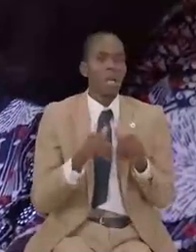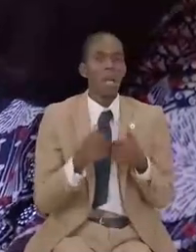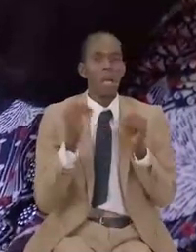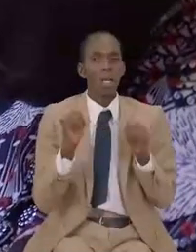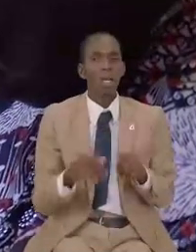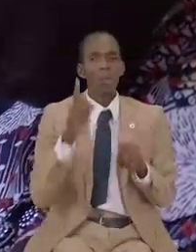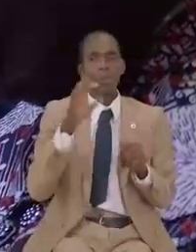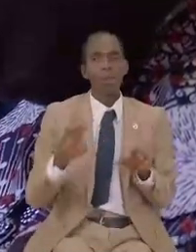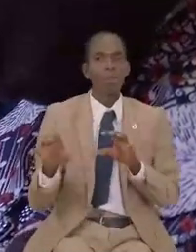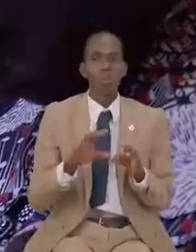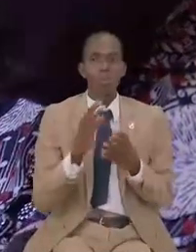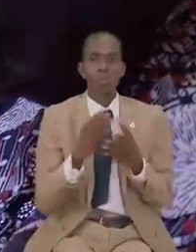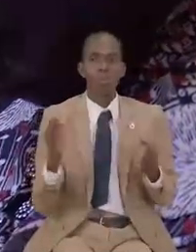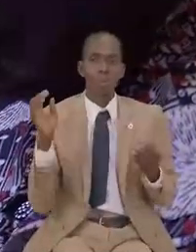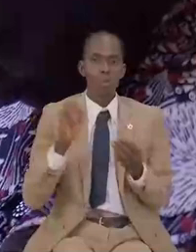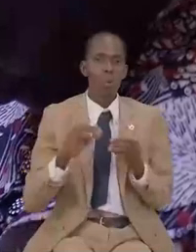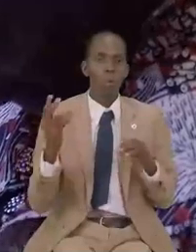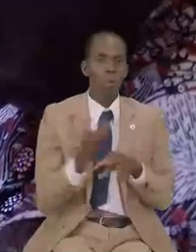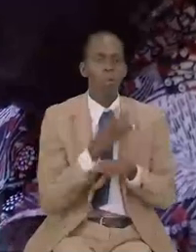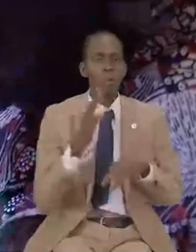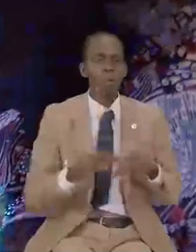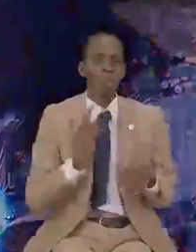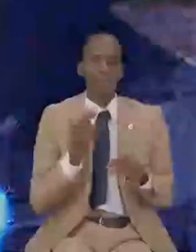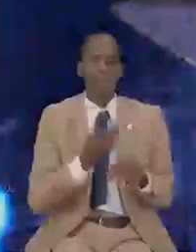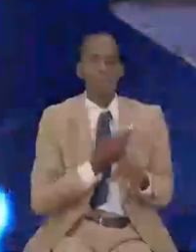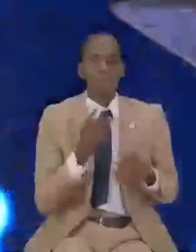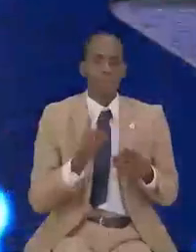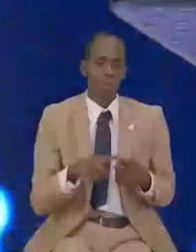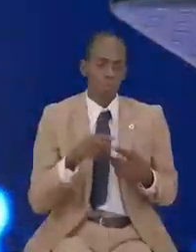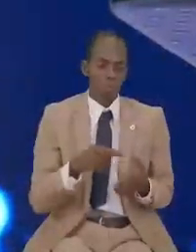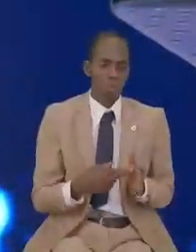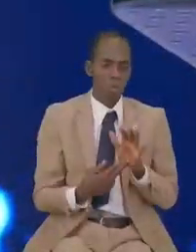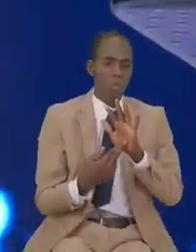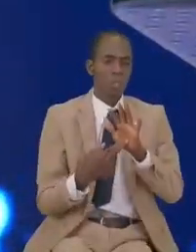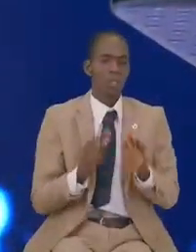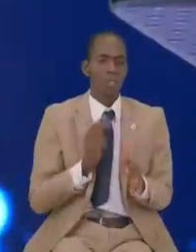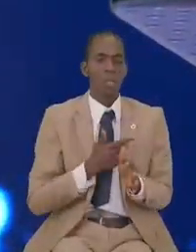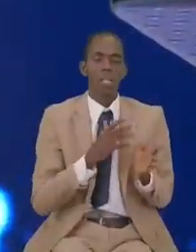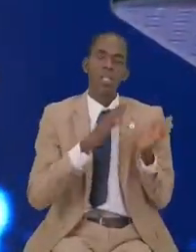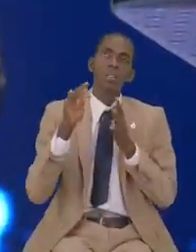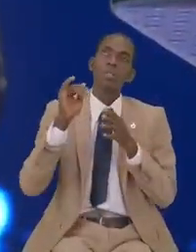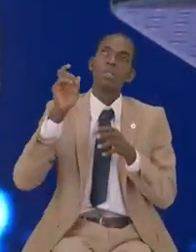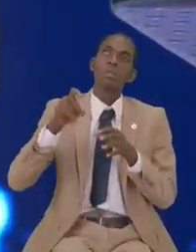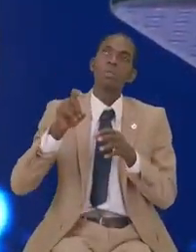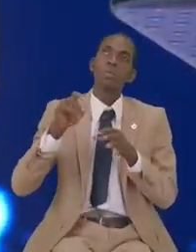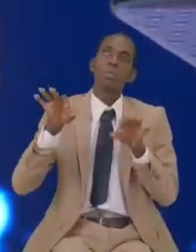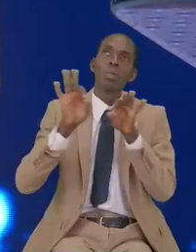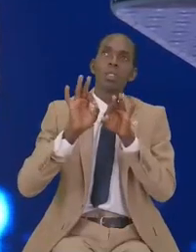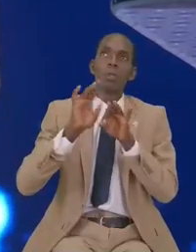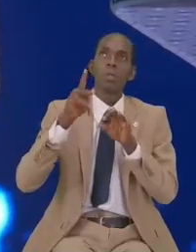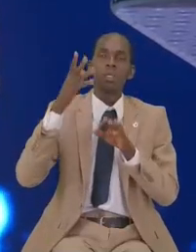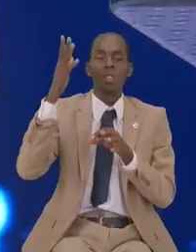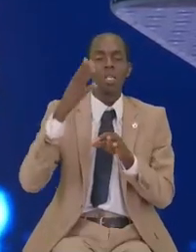qui est pire que nous de venir nous remplacer et d'élever la personne et que nous soyons sous ses